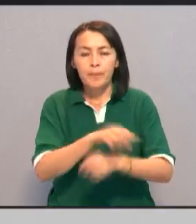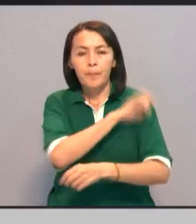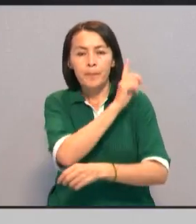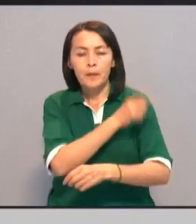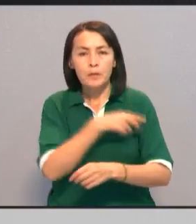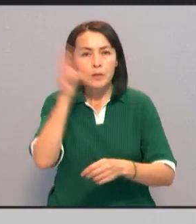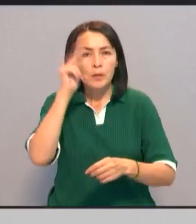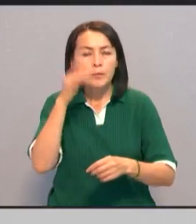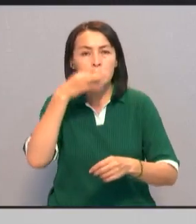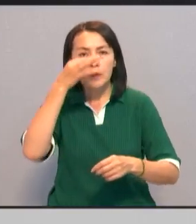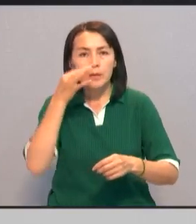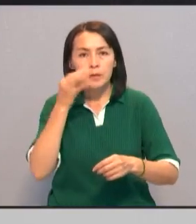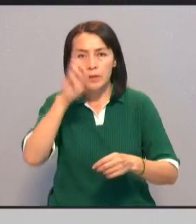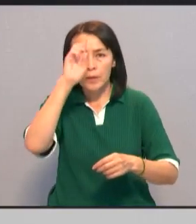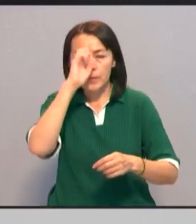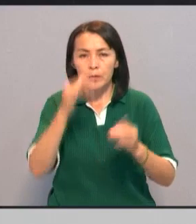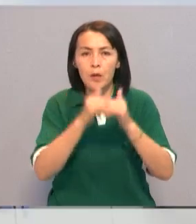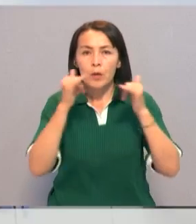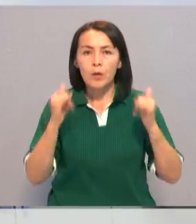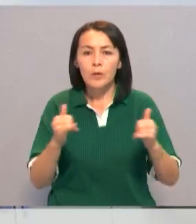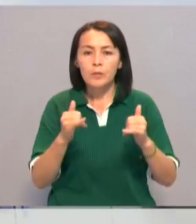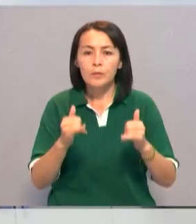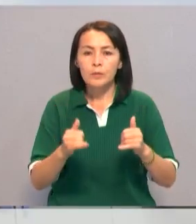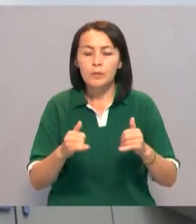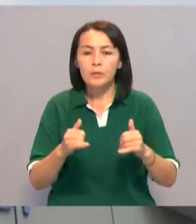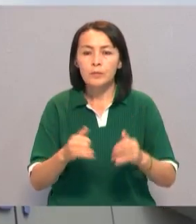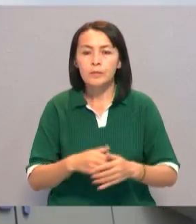жігерін, білімі мен тәжірибесін мемлекеттің өркендеуіне жұмсауын